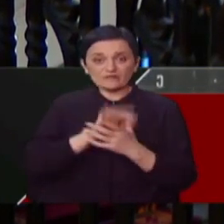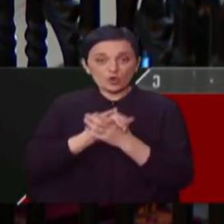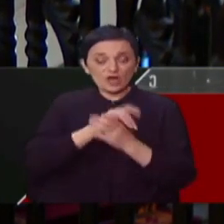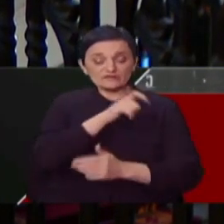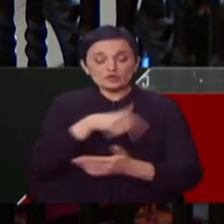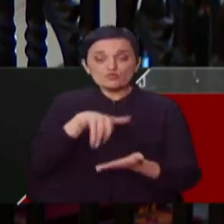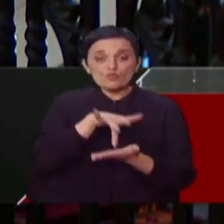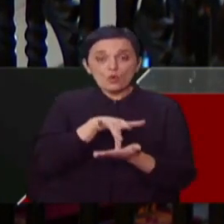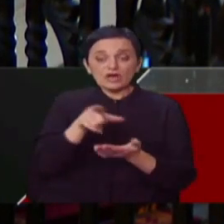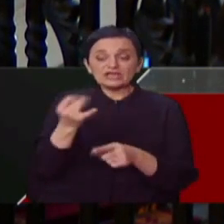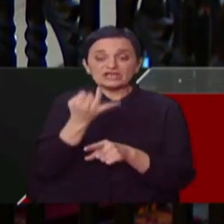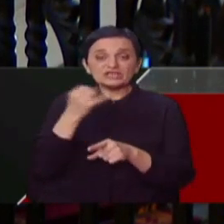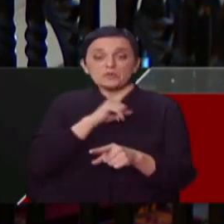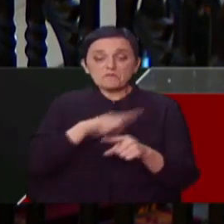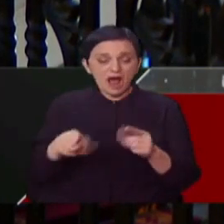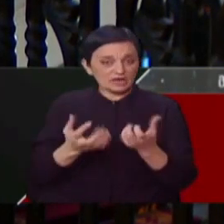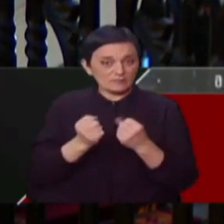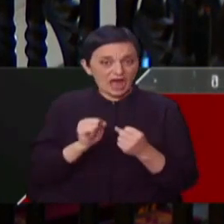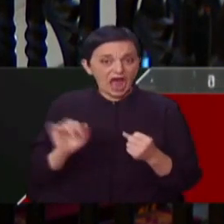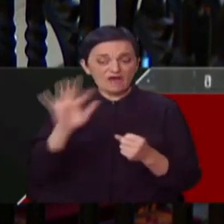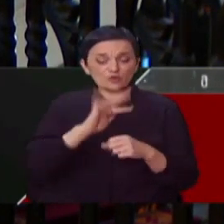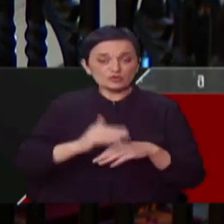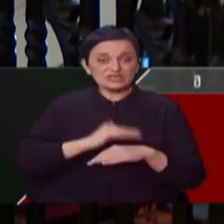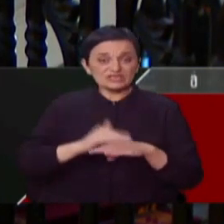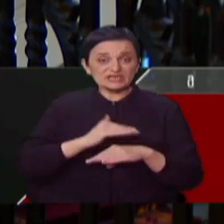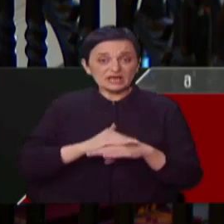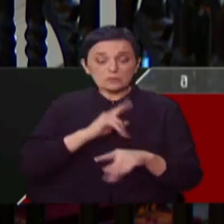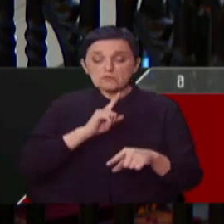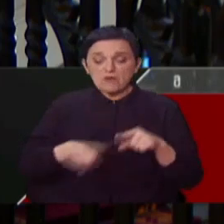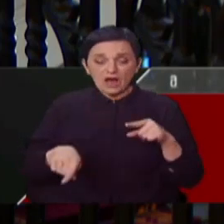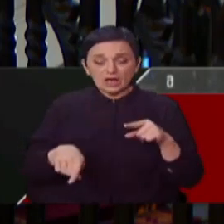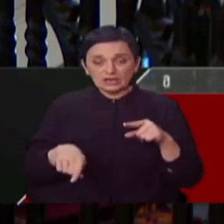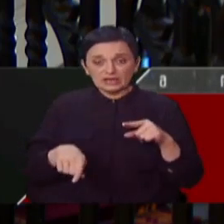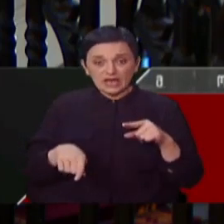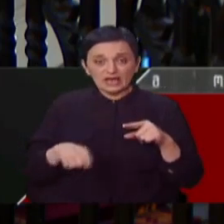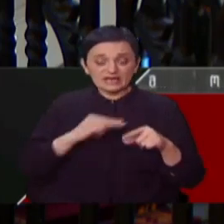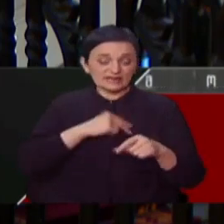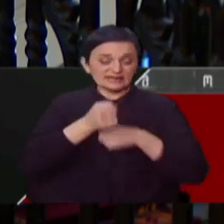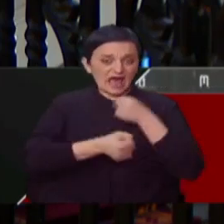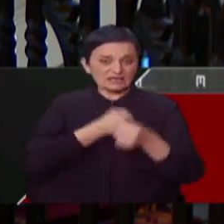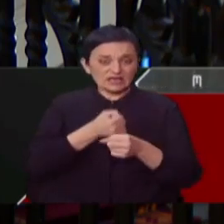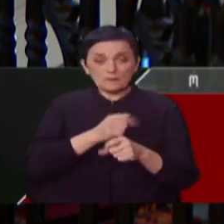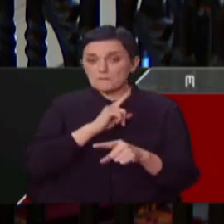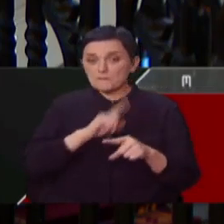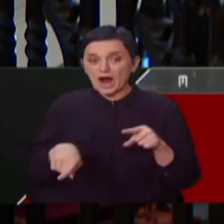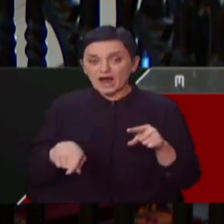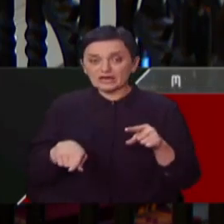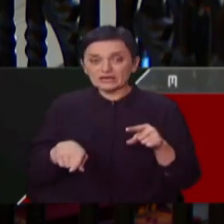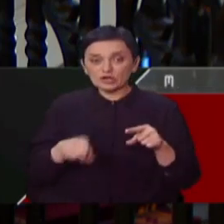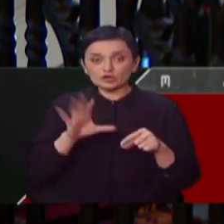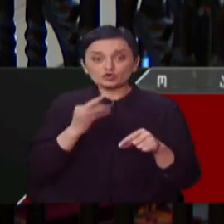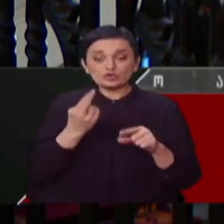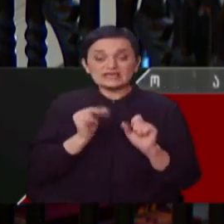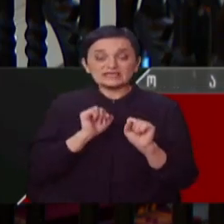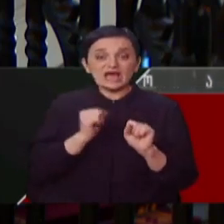წევრი, მოქალაქის ინტერესია, რომ მალე მიიღოს ევროპული სიკეთეები, მალე დასაქმდეს, მალე